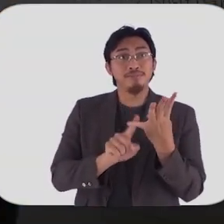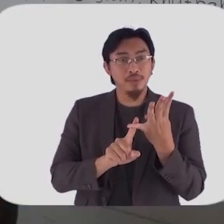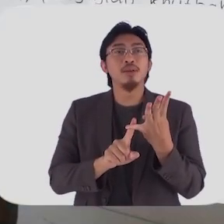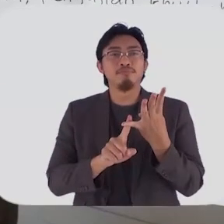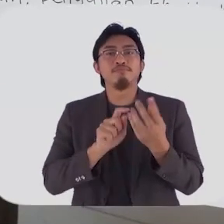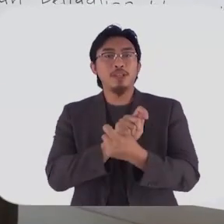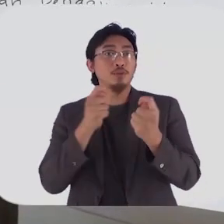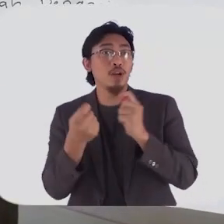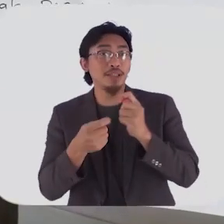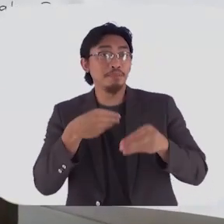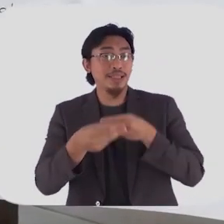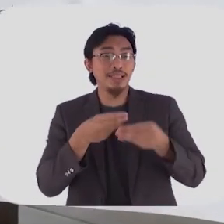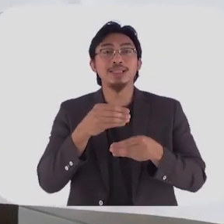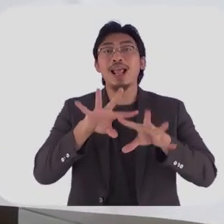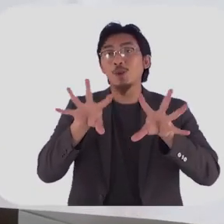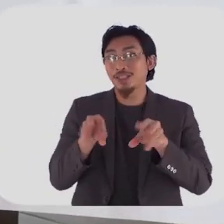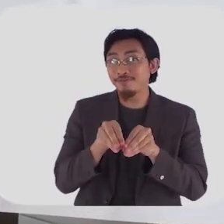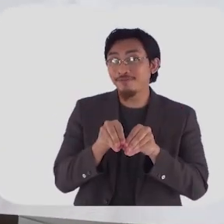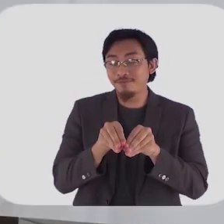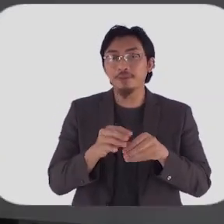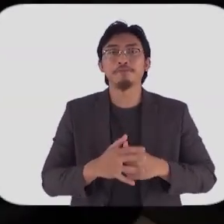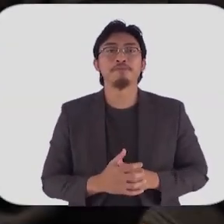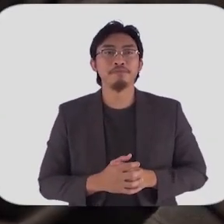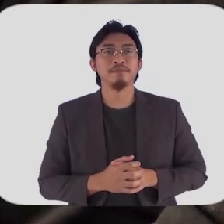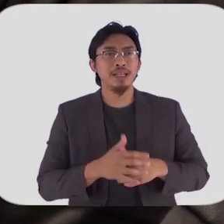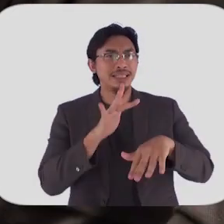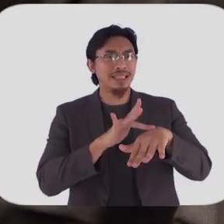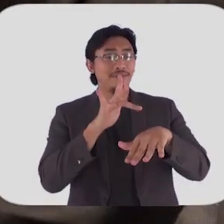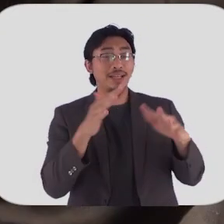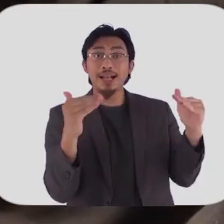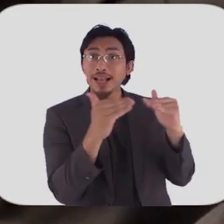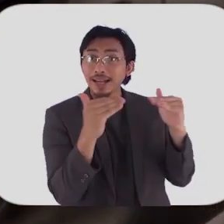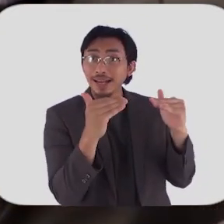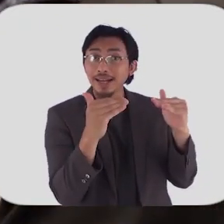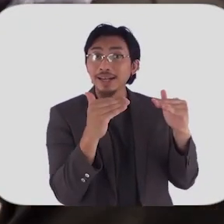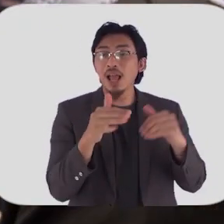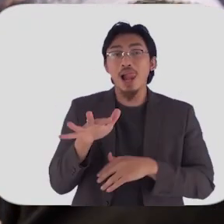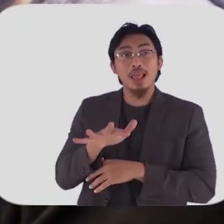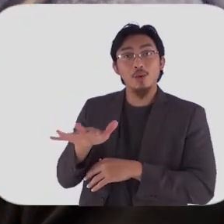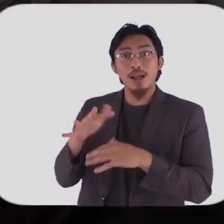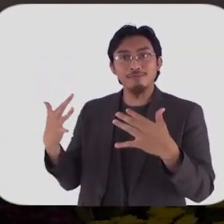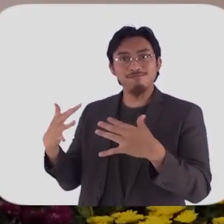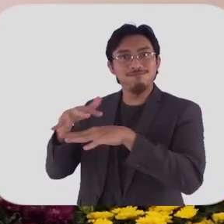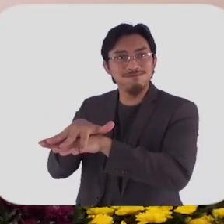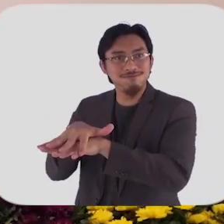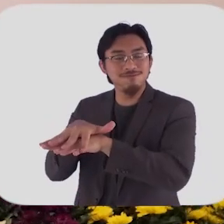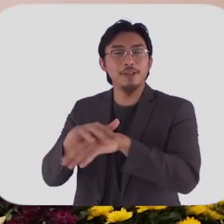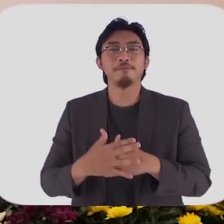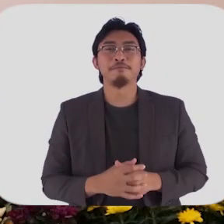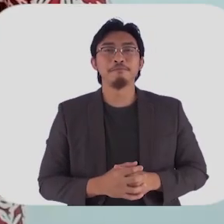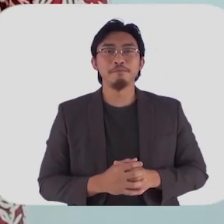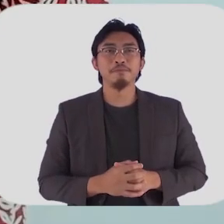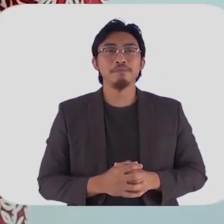guncangan, dan bertransformasi menjadi bisnis yang inklusif, sensitif kesetaraan gender, dan lingkungan yang berkesinambungan.